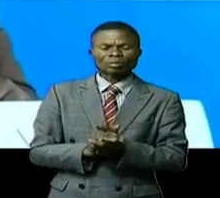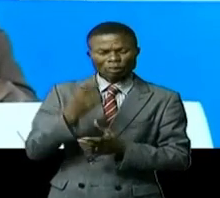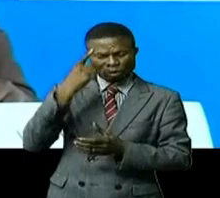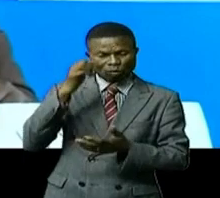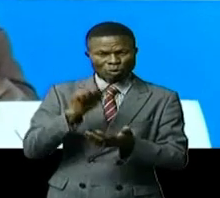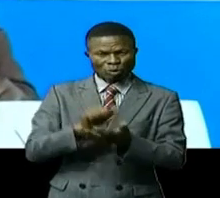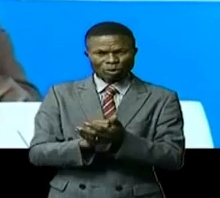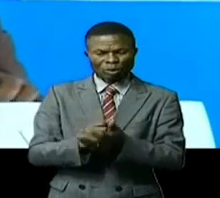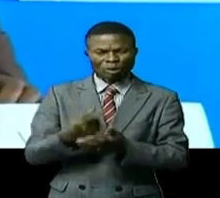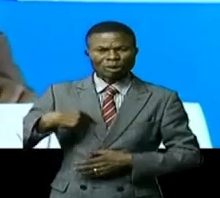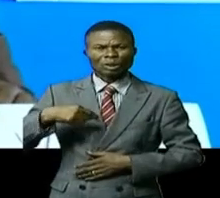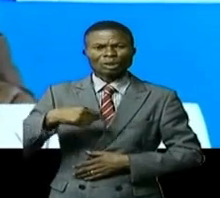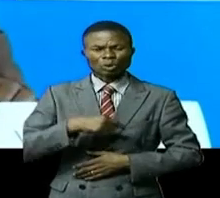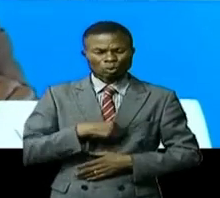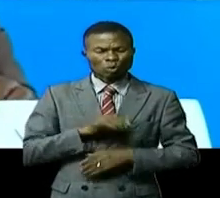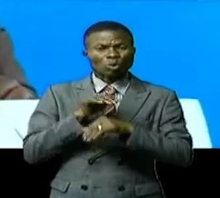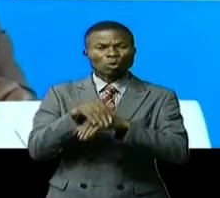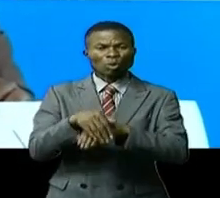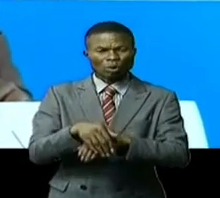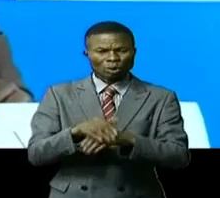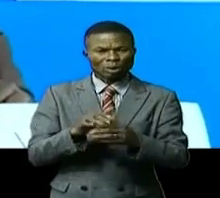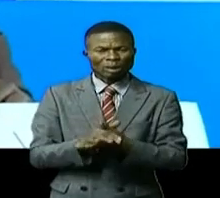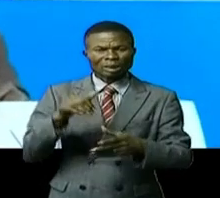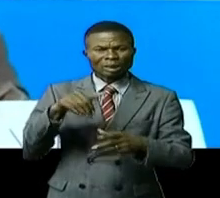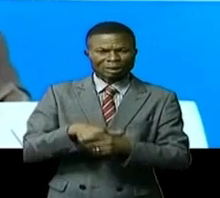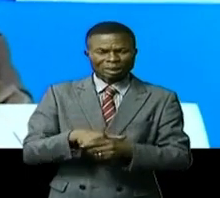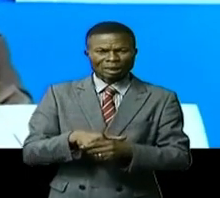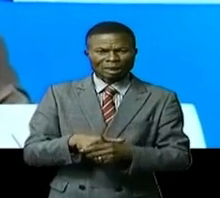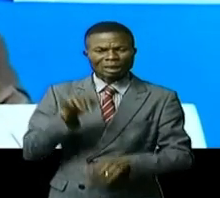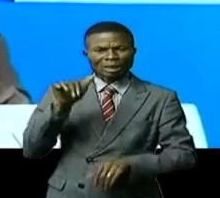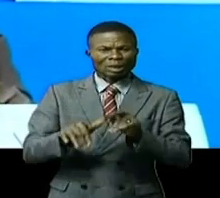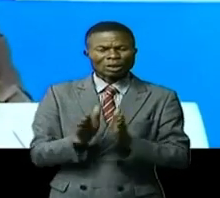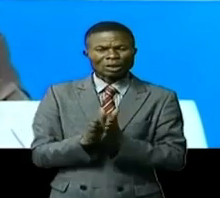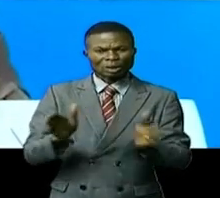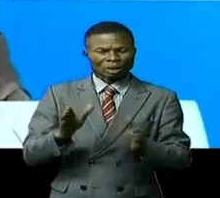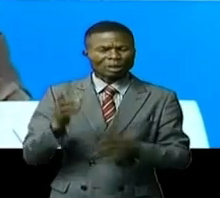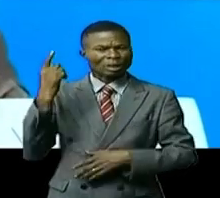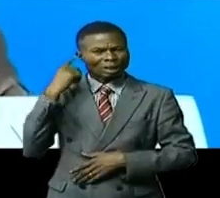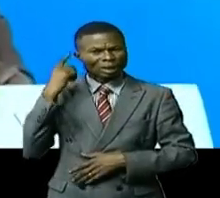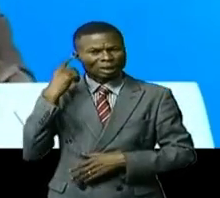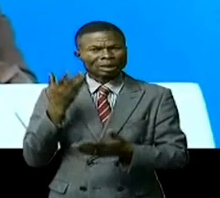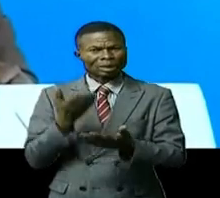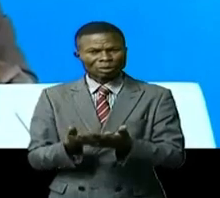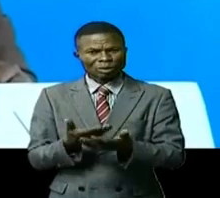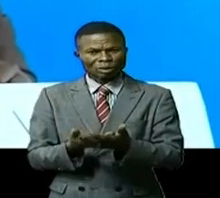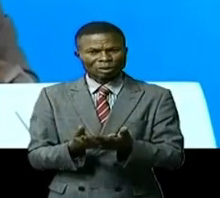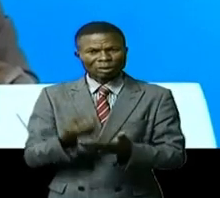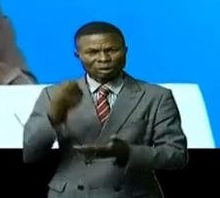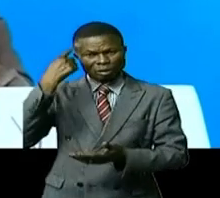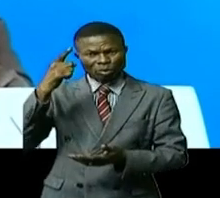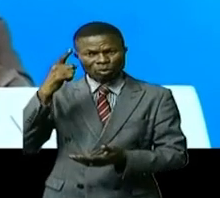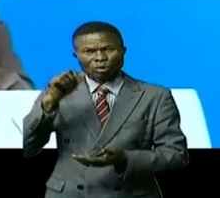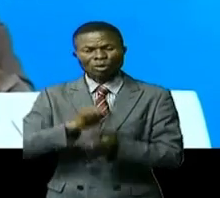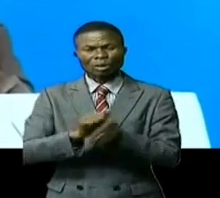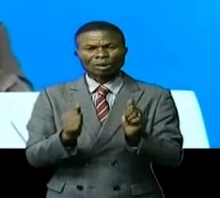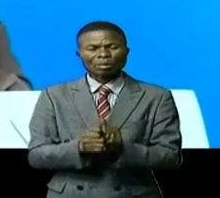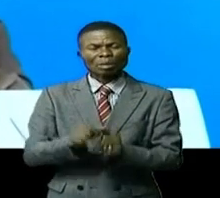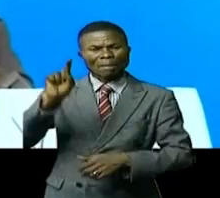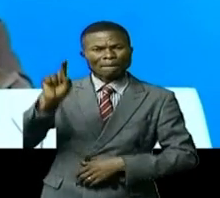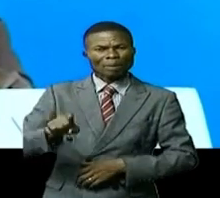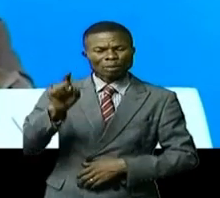VNG International et Cordaid, à travers ces programmes, appuient des autorités pour répondre aux besoins